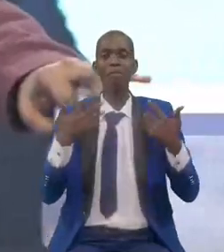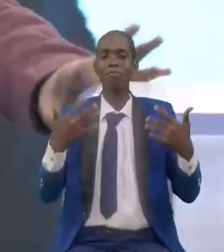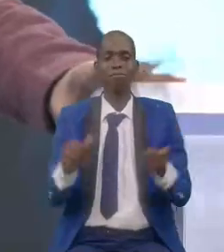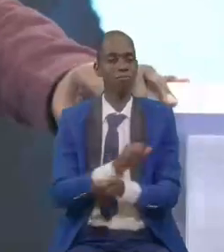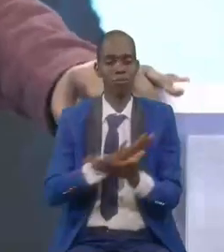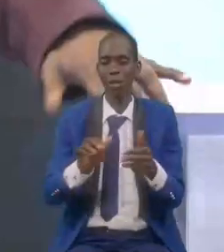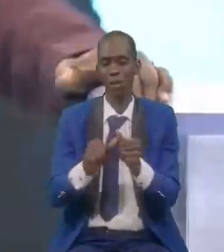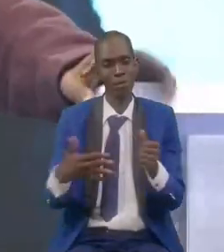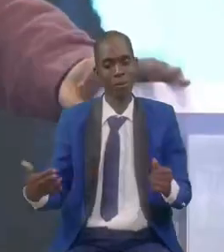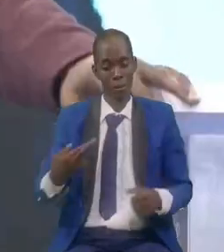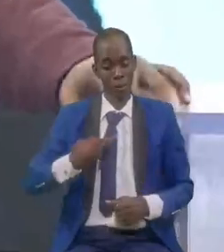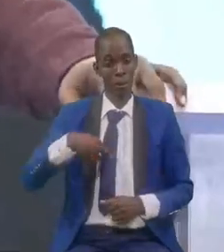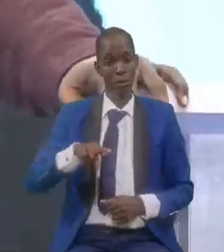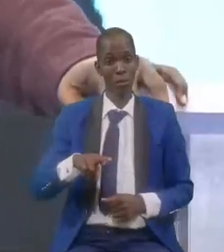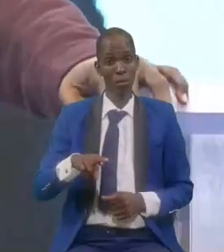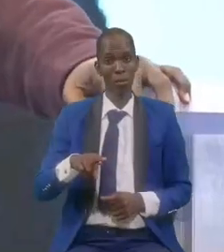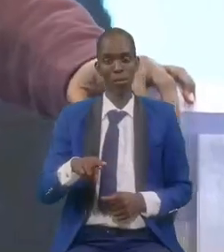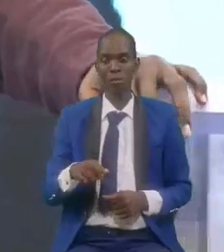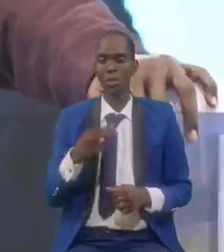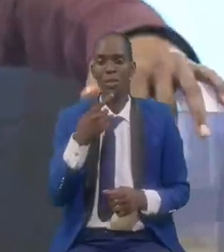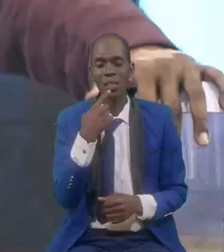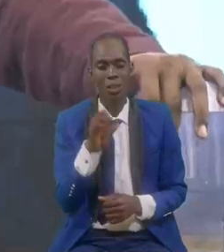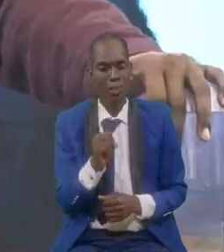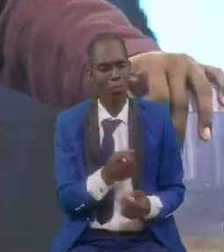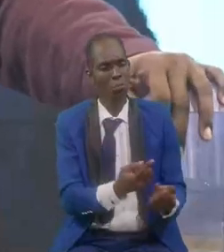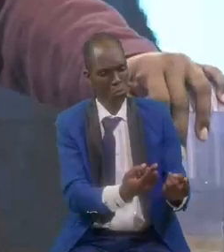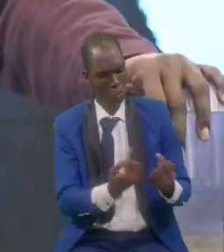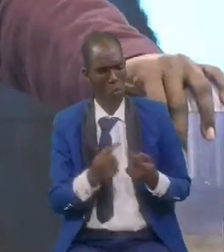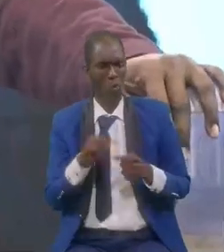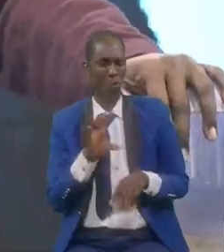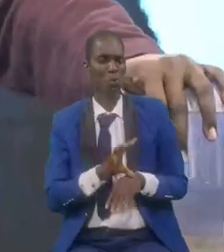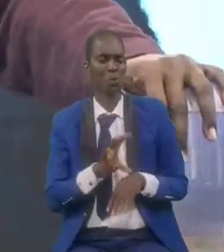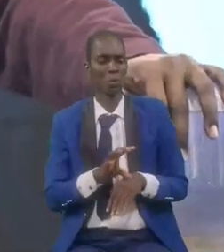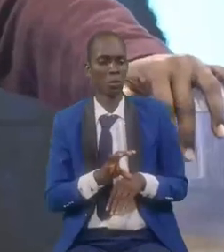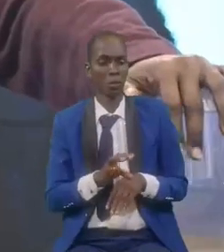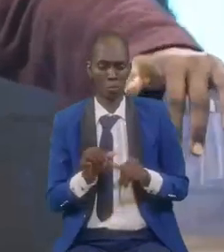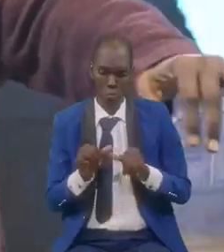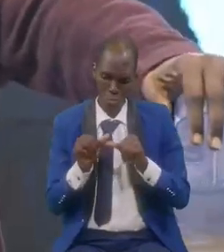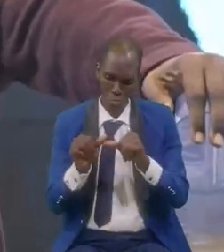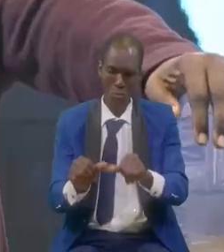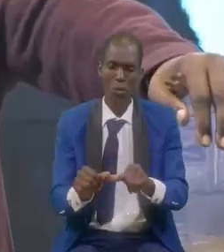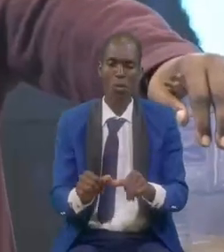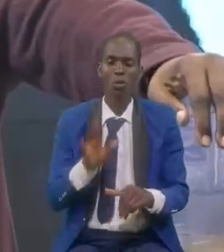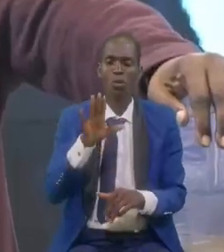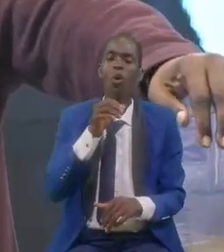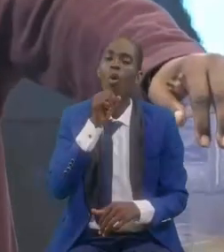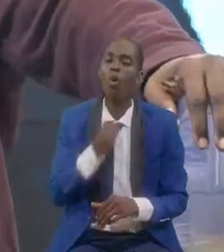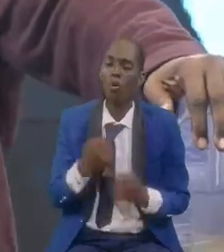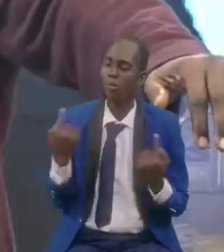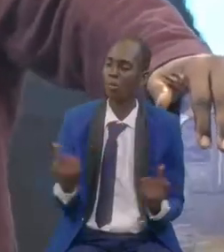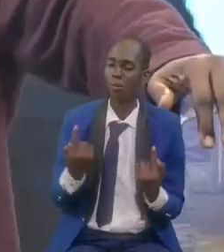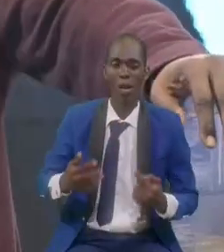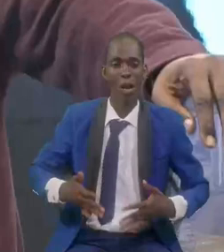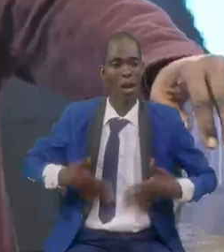gâté. La religion dit, viens à l'église, continue ton ancienne vie